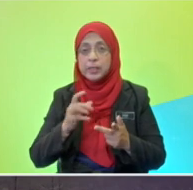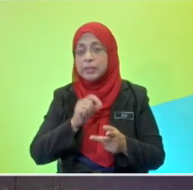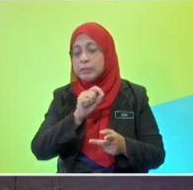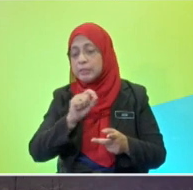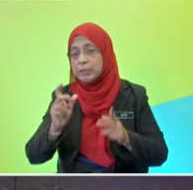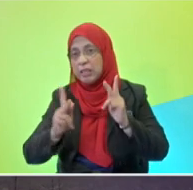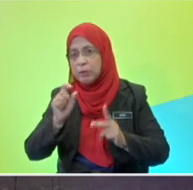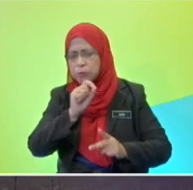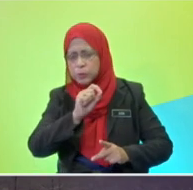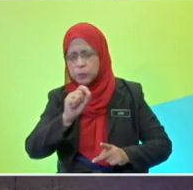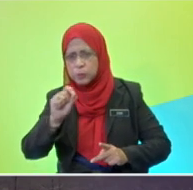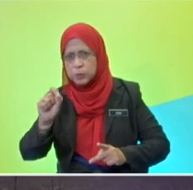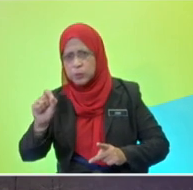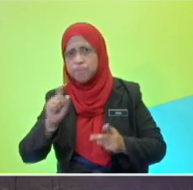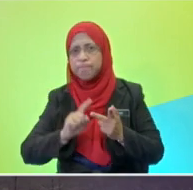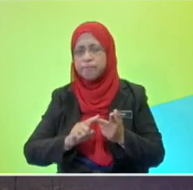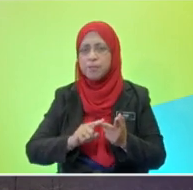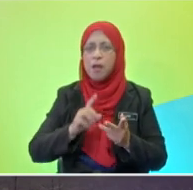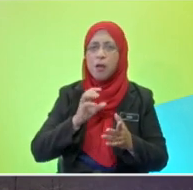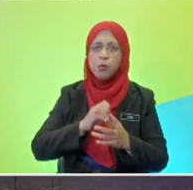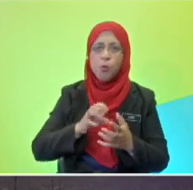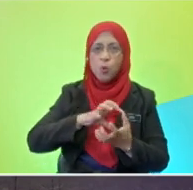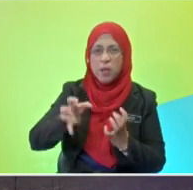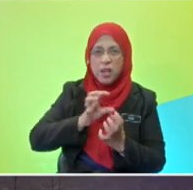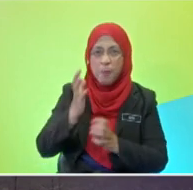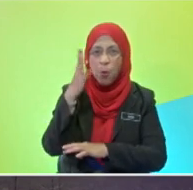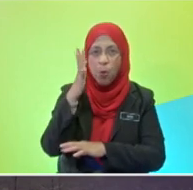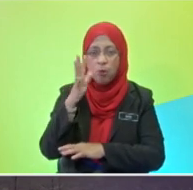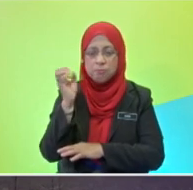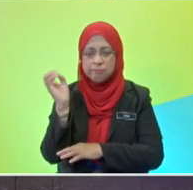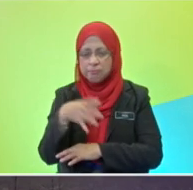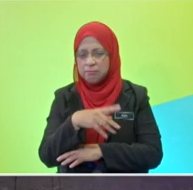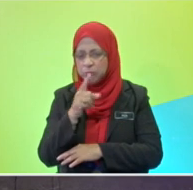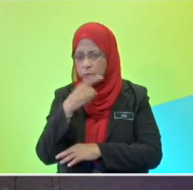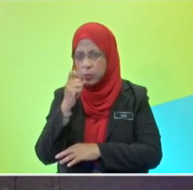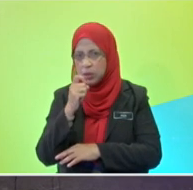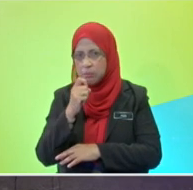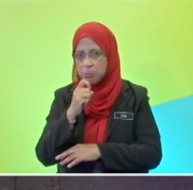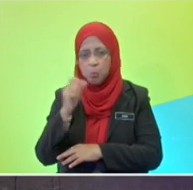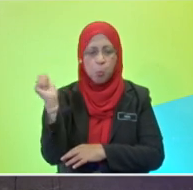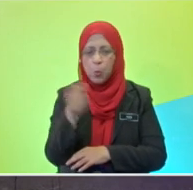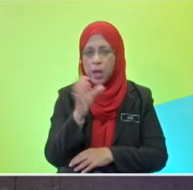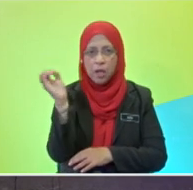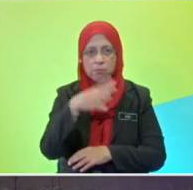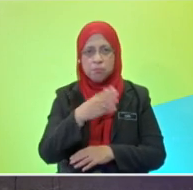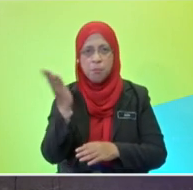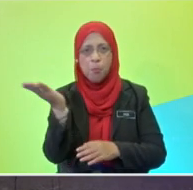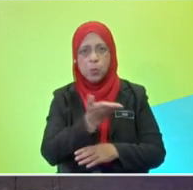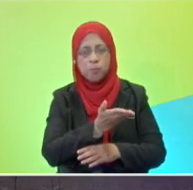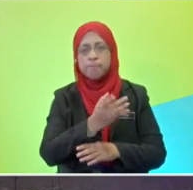sengaja pecahkan pasubunga Jiran kita-kira semacam ini pokok bunga nih tak cantik lah Mata boleh